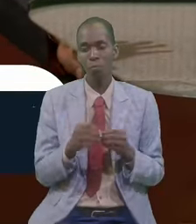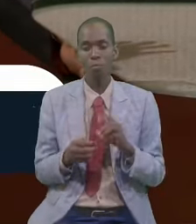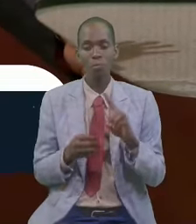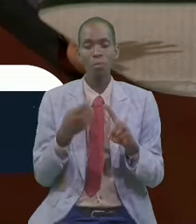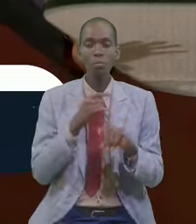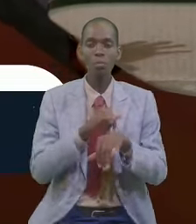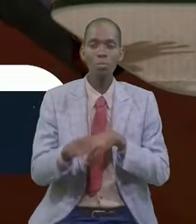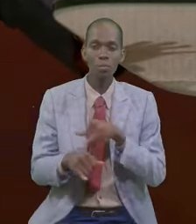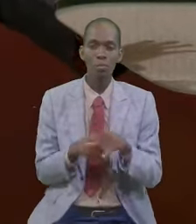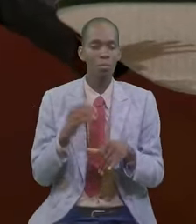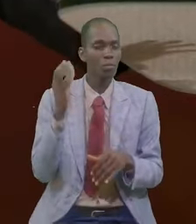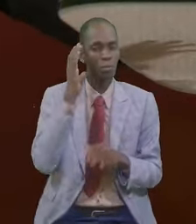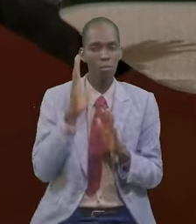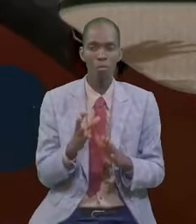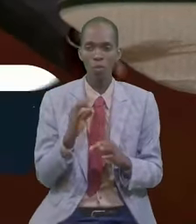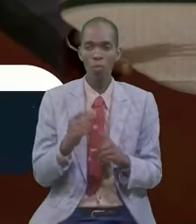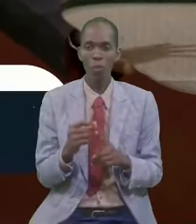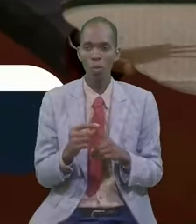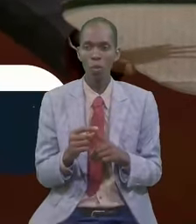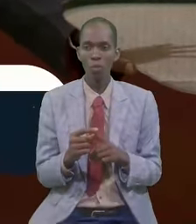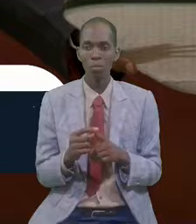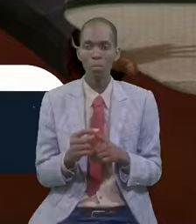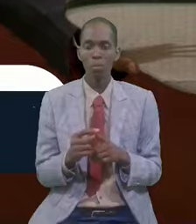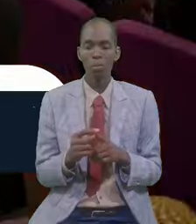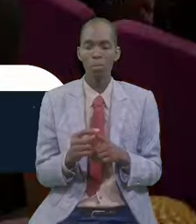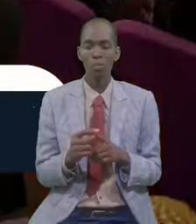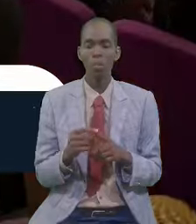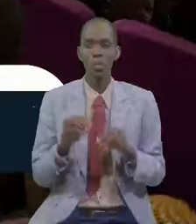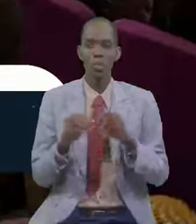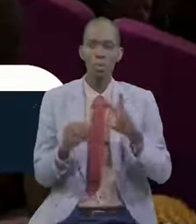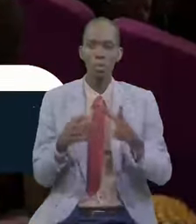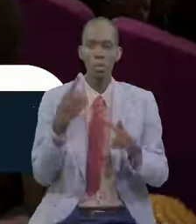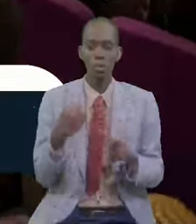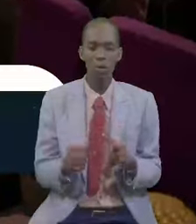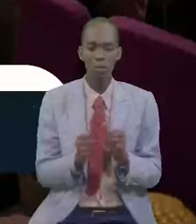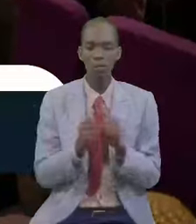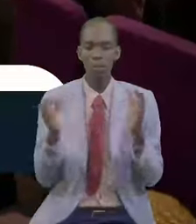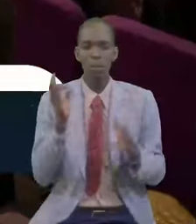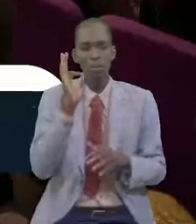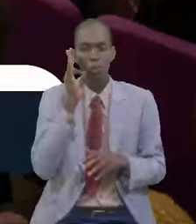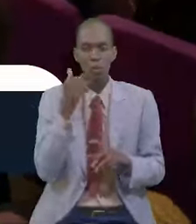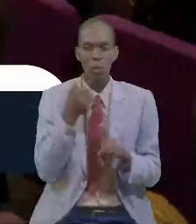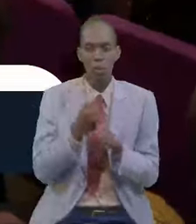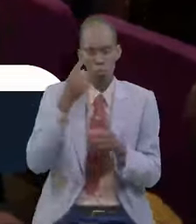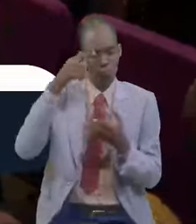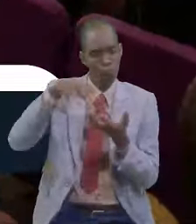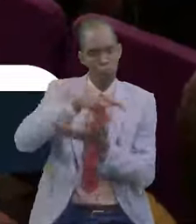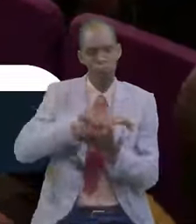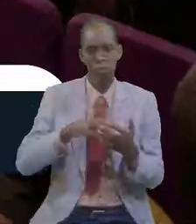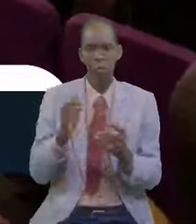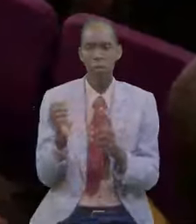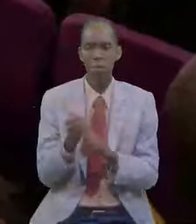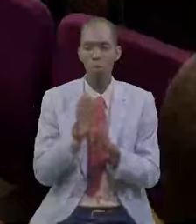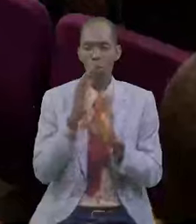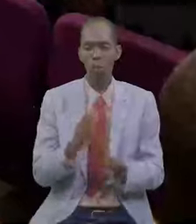oublieux qui se trompent de la parole. 2. Les prédicateurs stériles s'abusant de sa parole. 3.